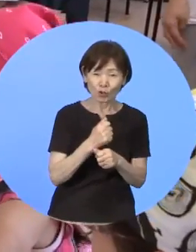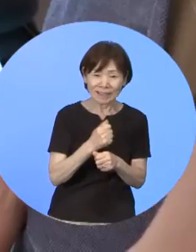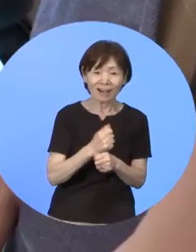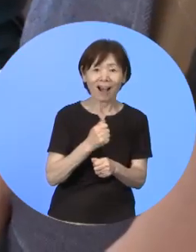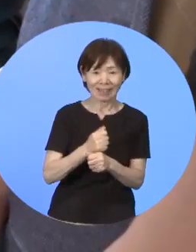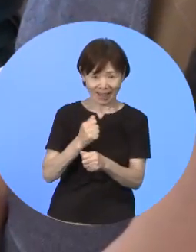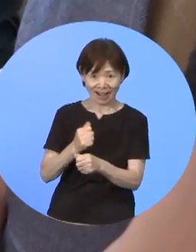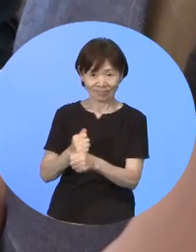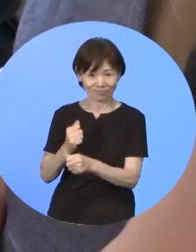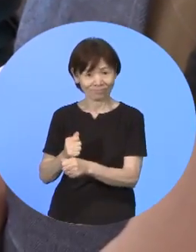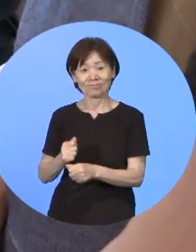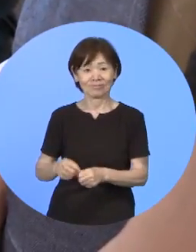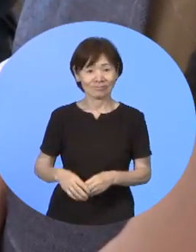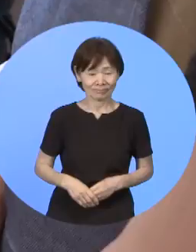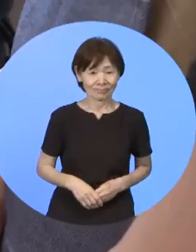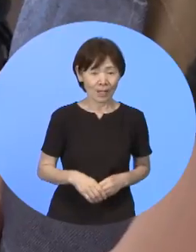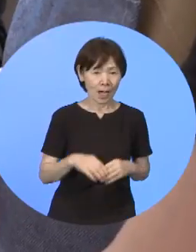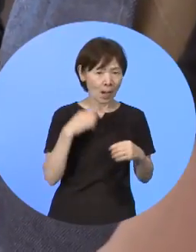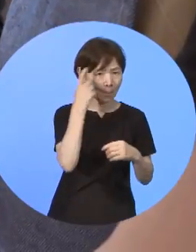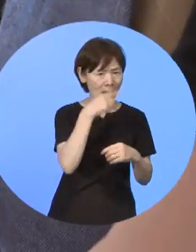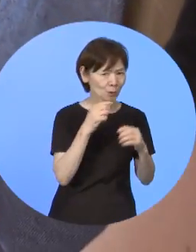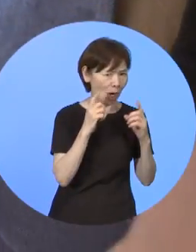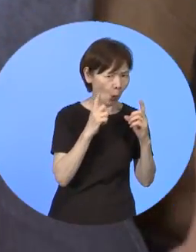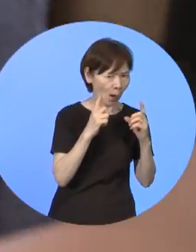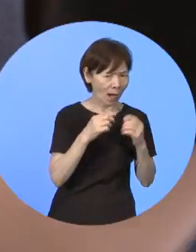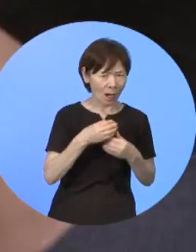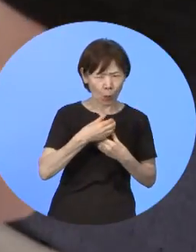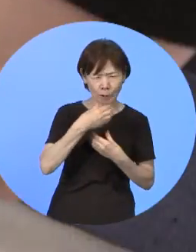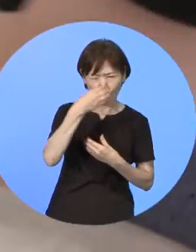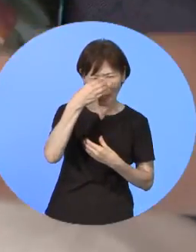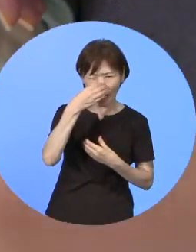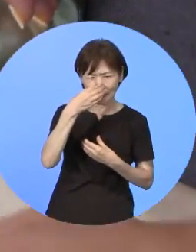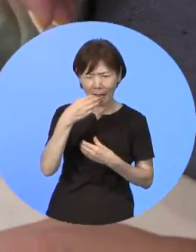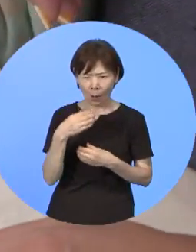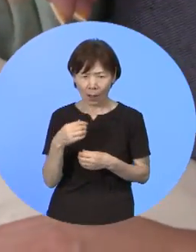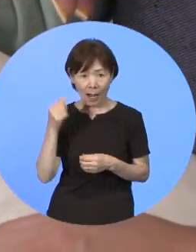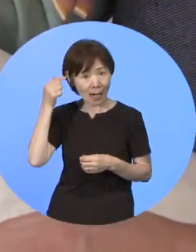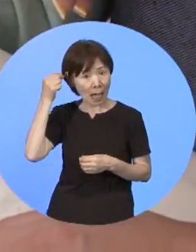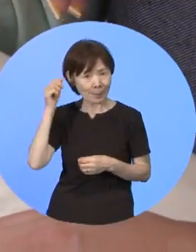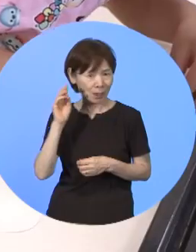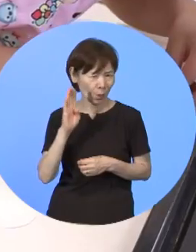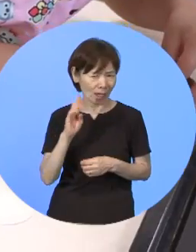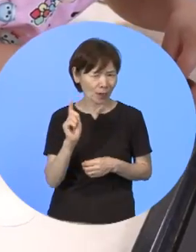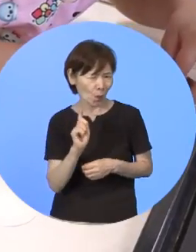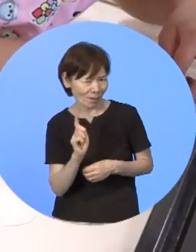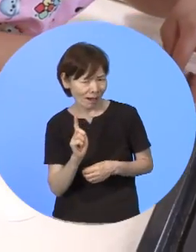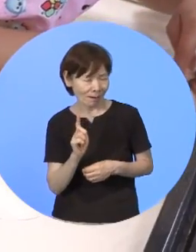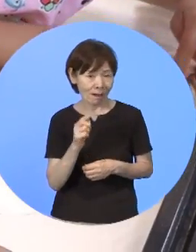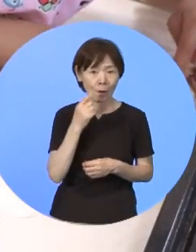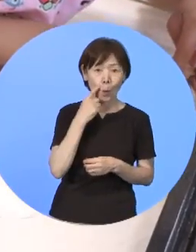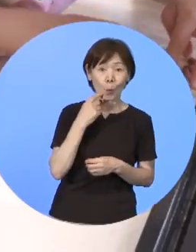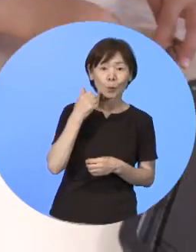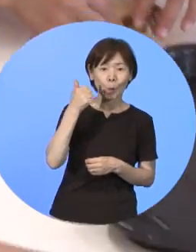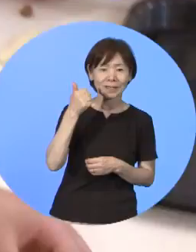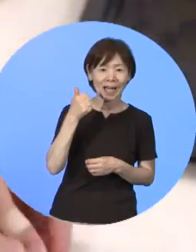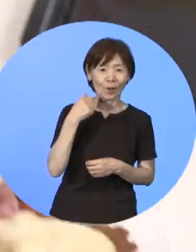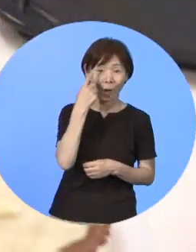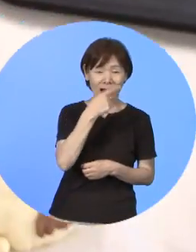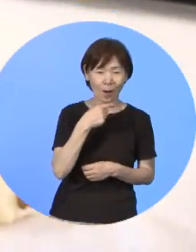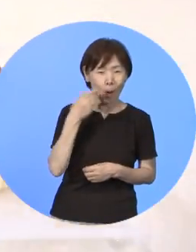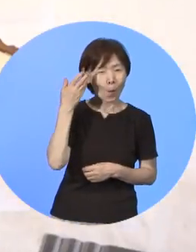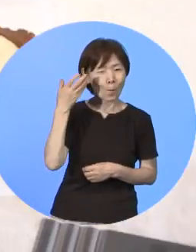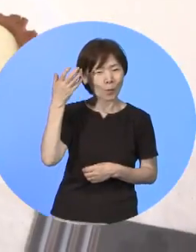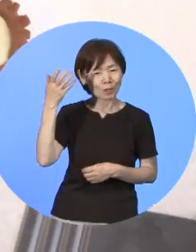。丸顔か細長い顔か、髪の毛はどんな感じかなど、お父さんの顔を思い浮かべ